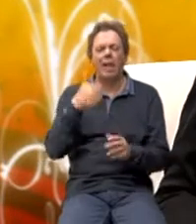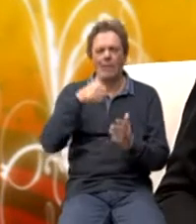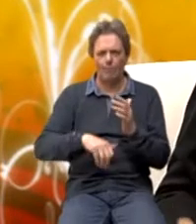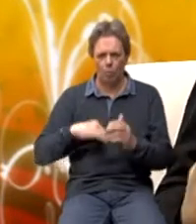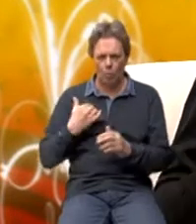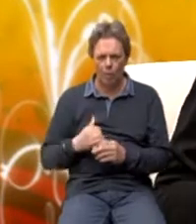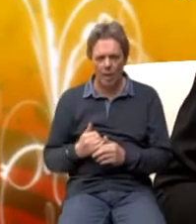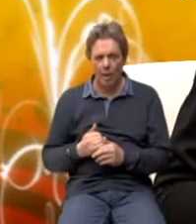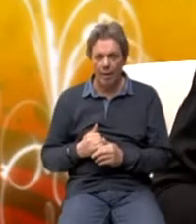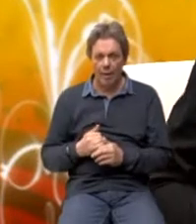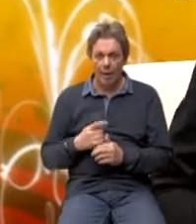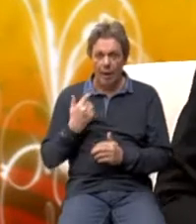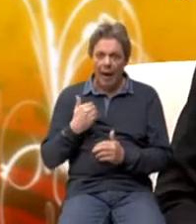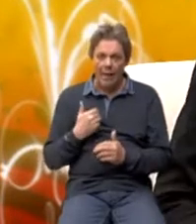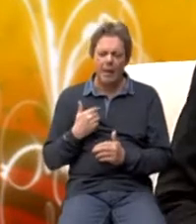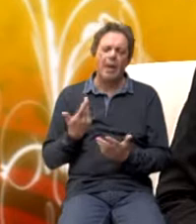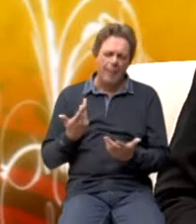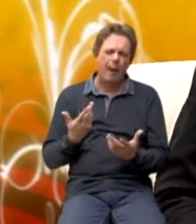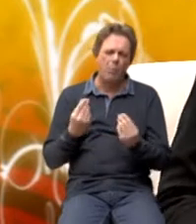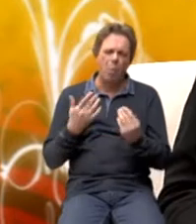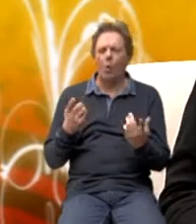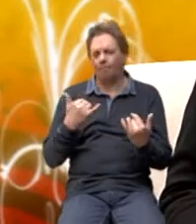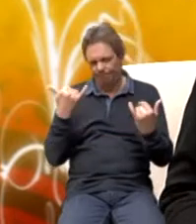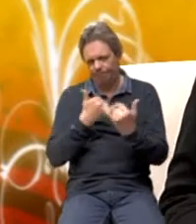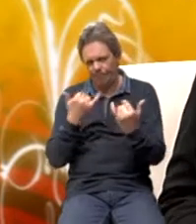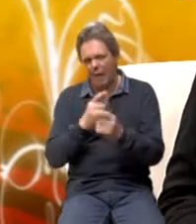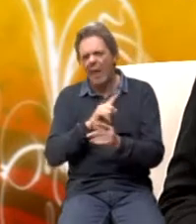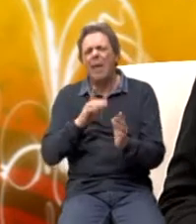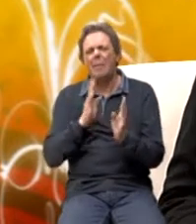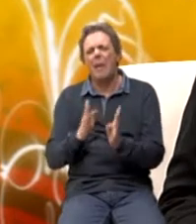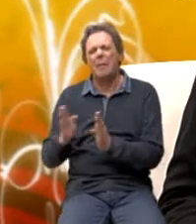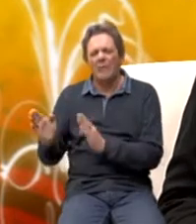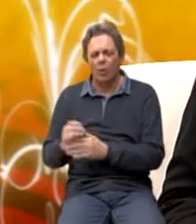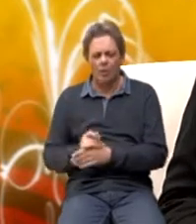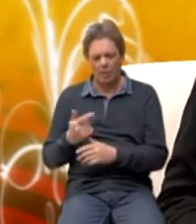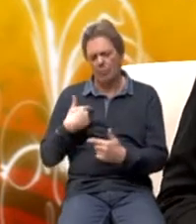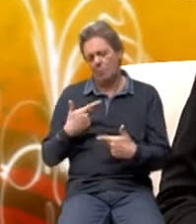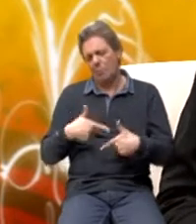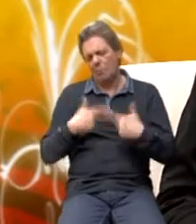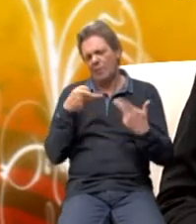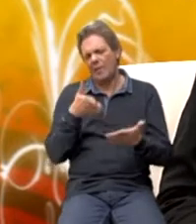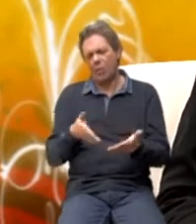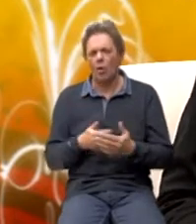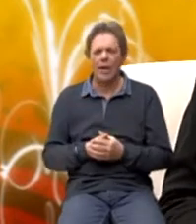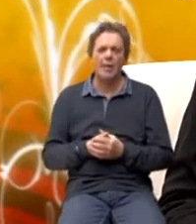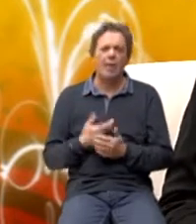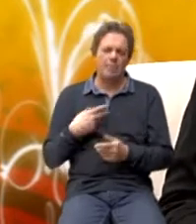Međutim, obzirom na učestale nepravilnosti koje smo mi svjesni. Jel? Mi smo